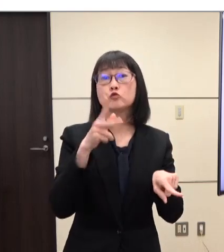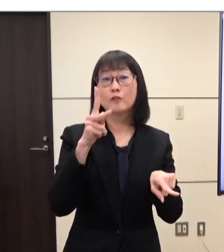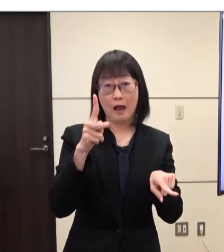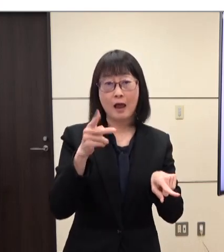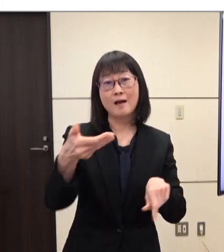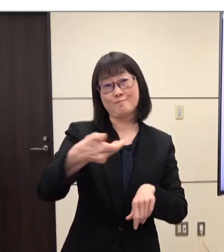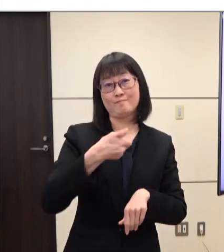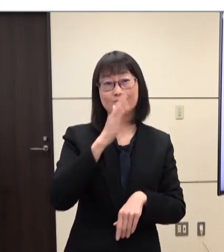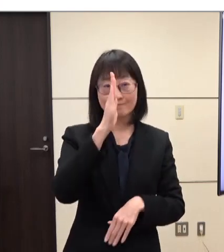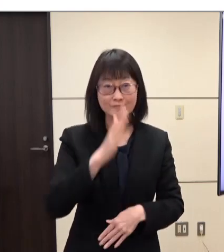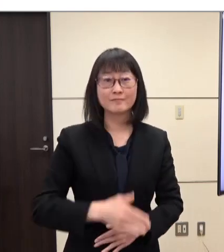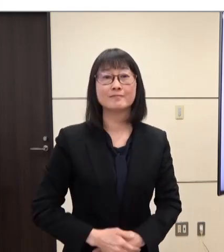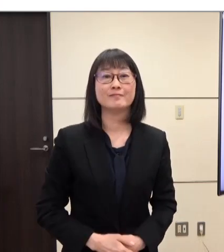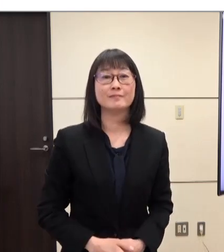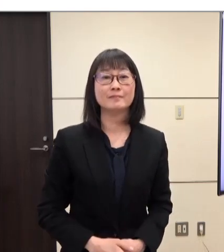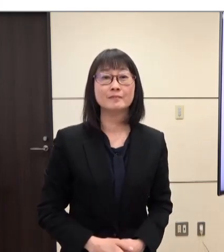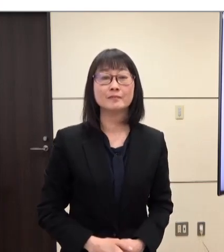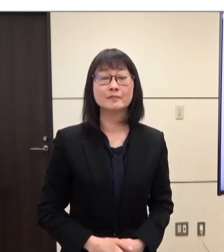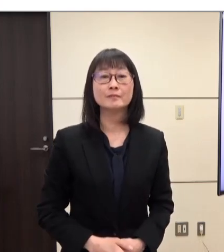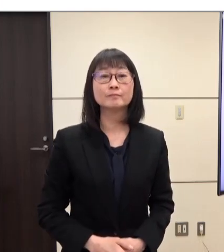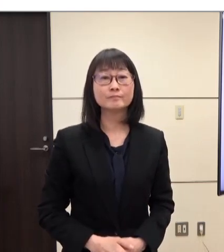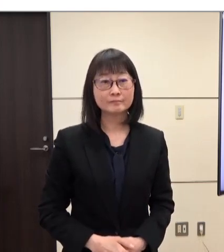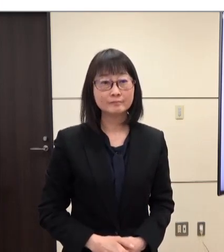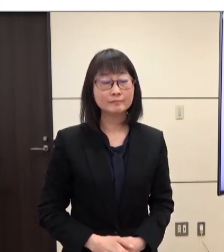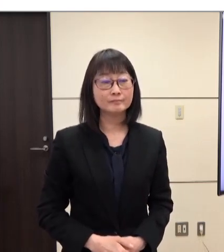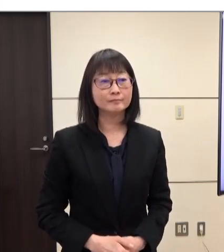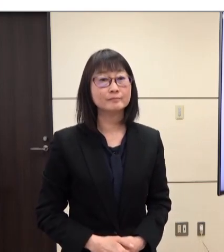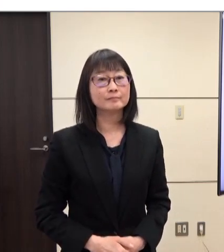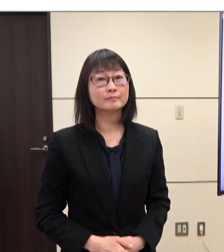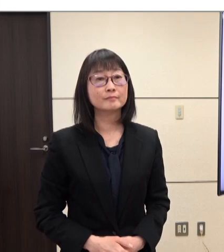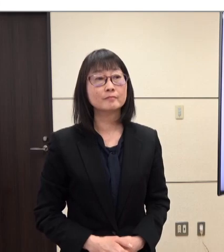で、どんなものかというとですね、まず一つはこれ、